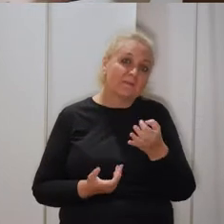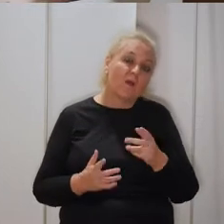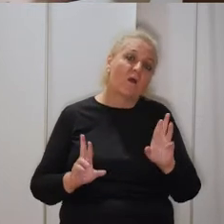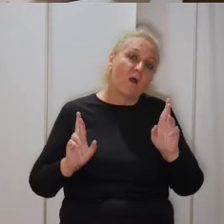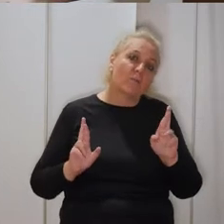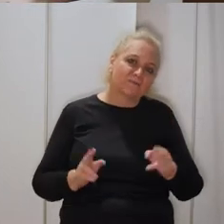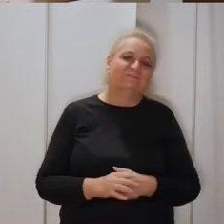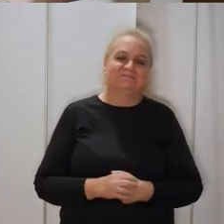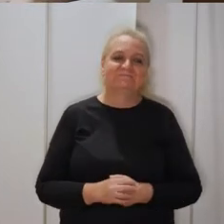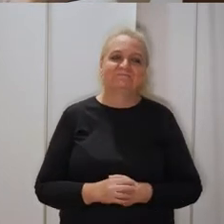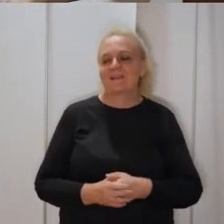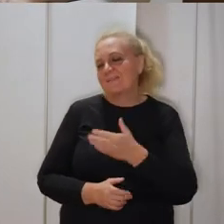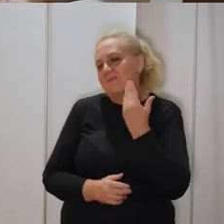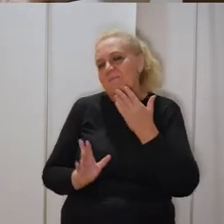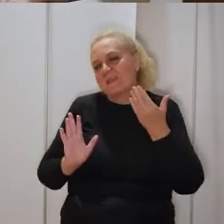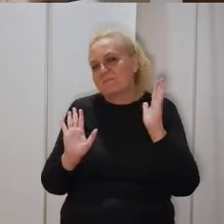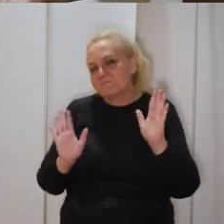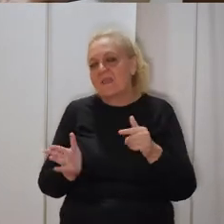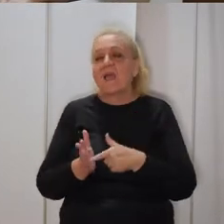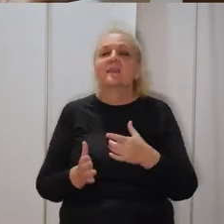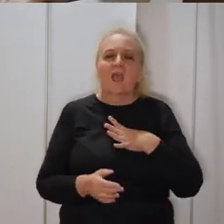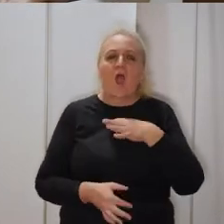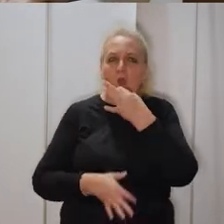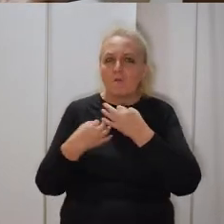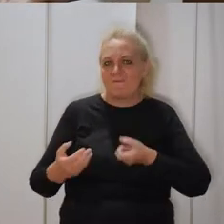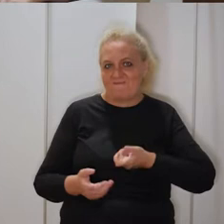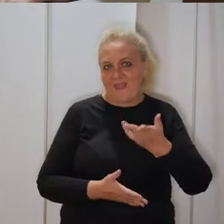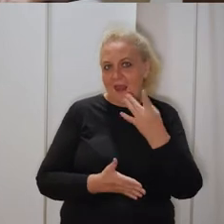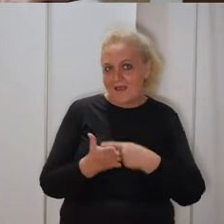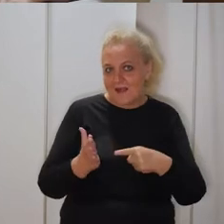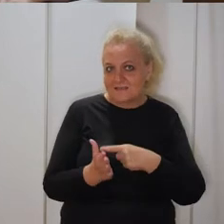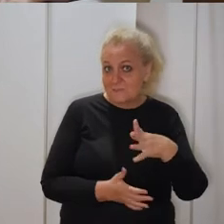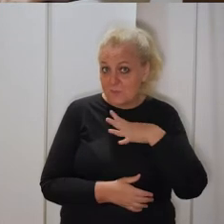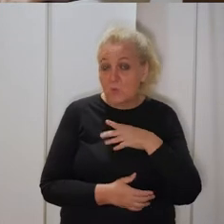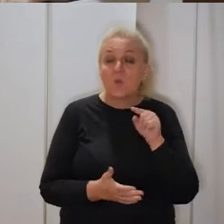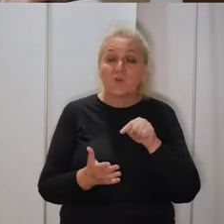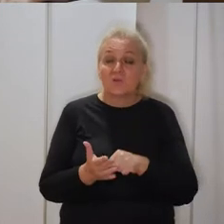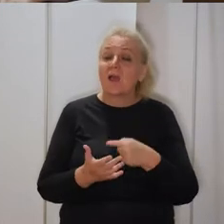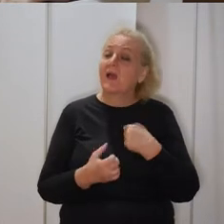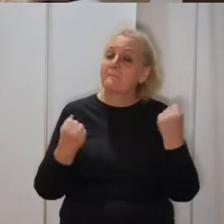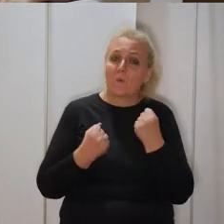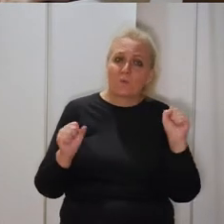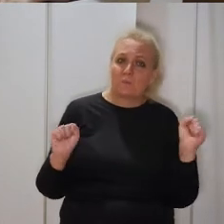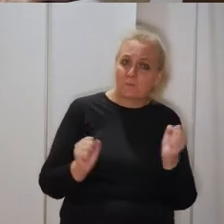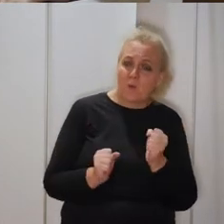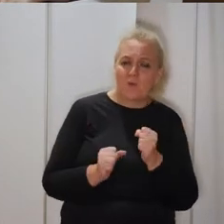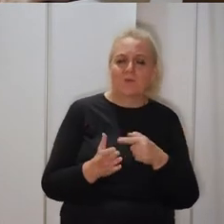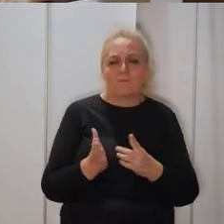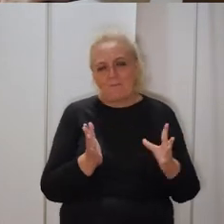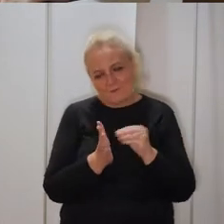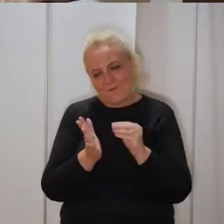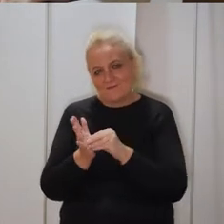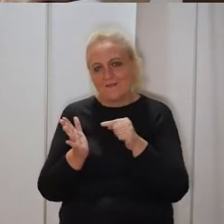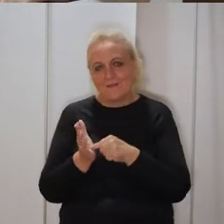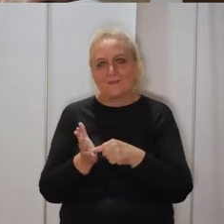Oby. Nie wiem. Znaczy, ja już mówiłam to wielokrotnie i ja strasznie się boję, że będę się powtarzać, jeżeli